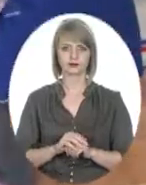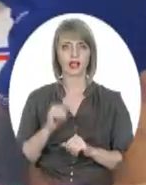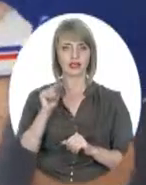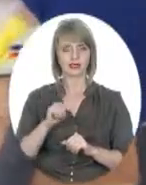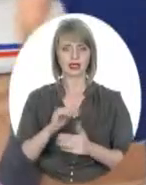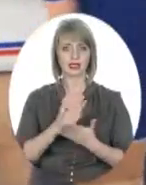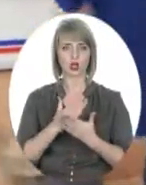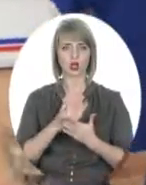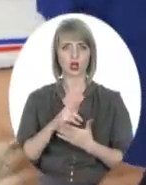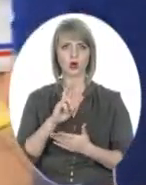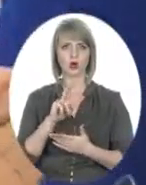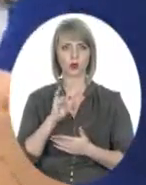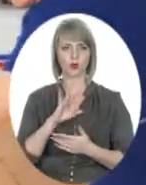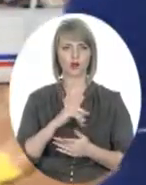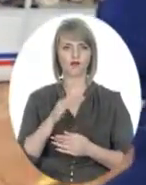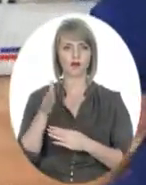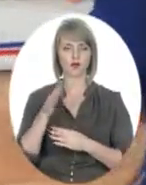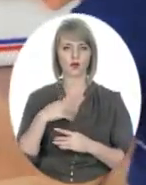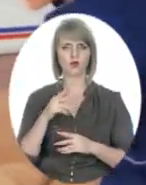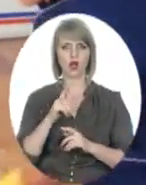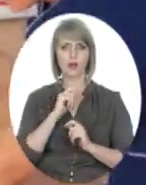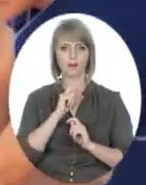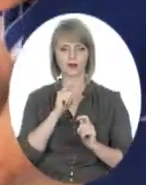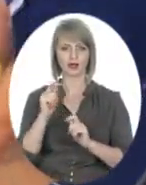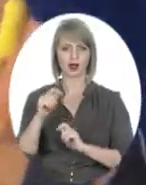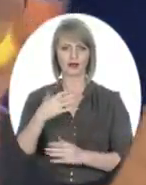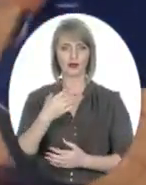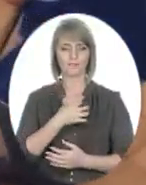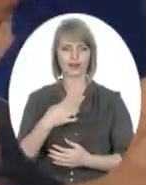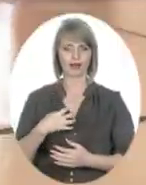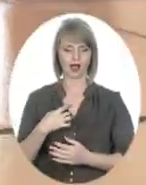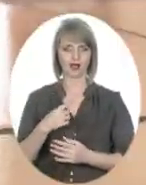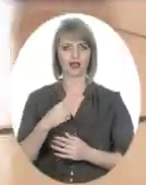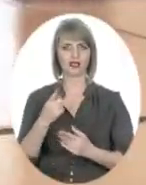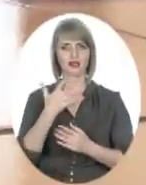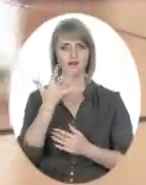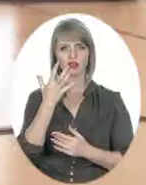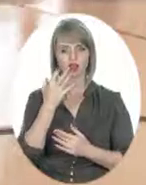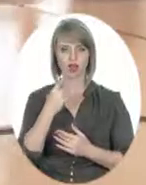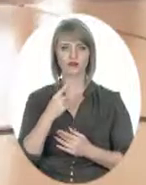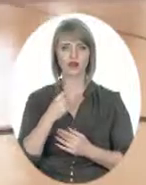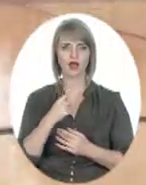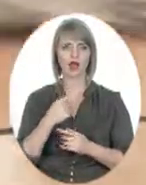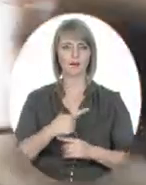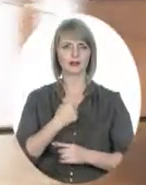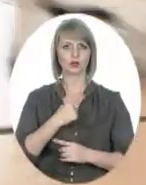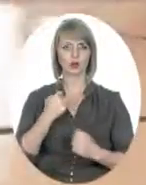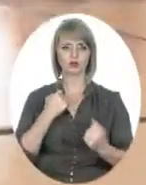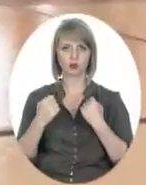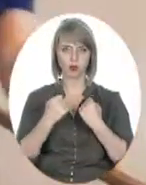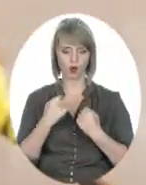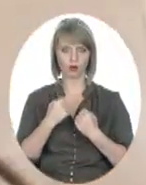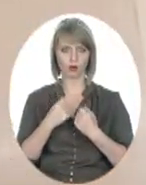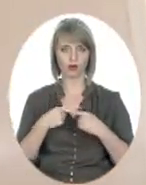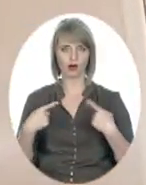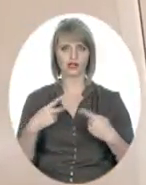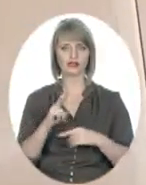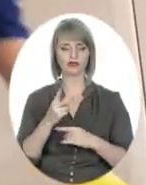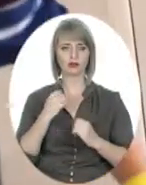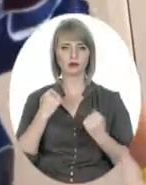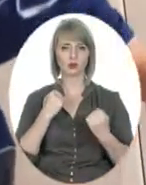Здесь среди кубков, вымпелов, медалей и наград, среди фотографий мастеров спорта по русской лапте, лыжным гонкам, биатлону и